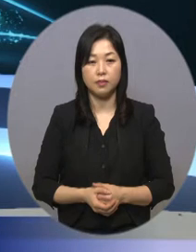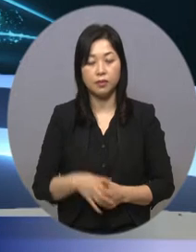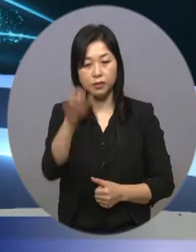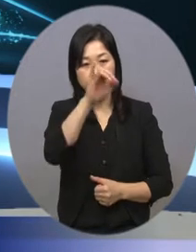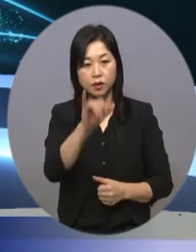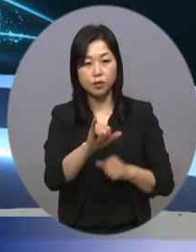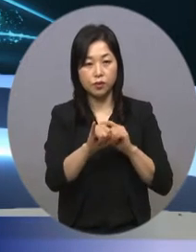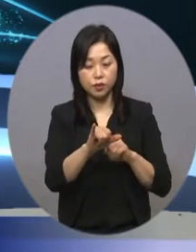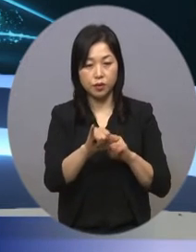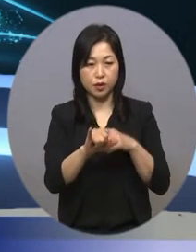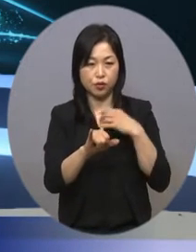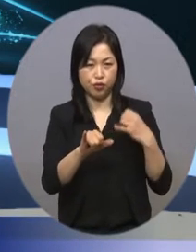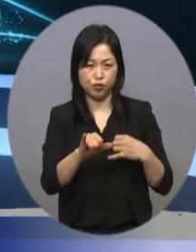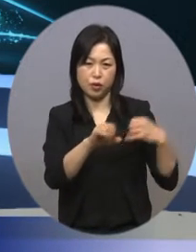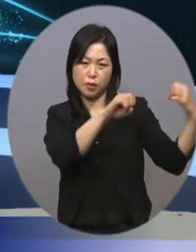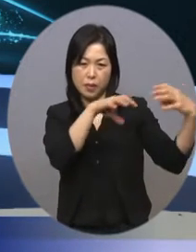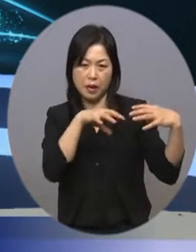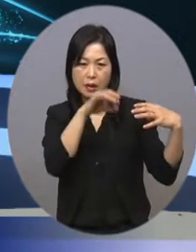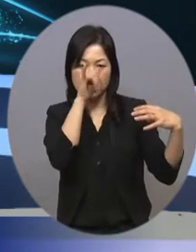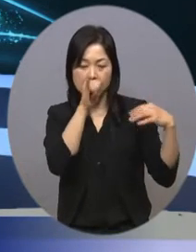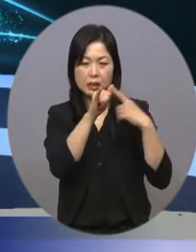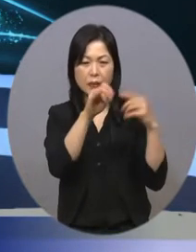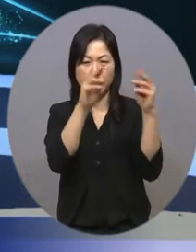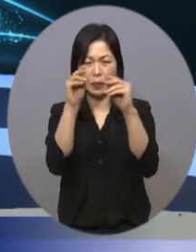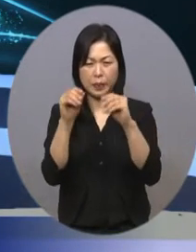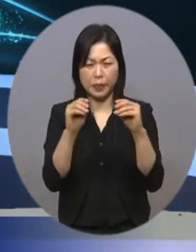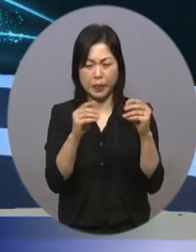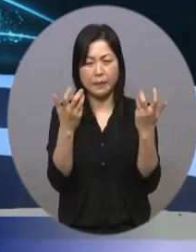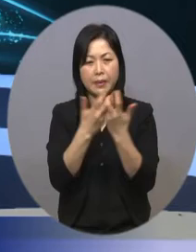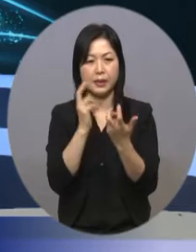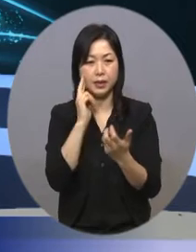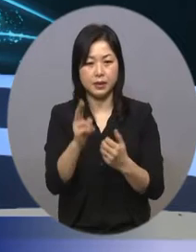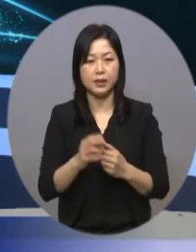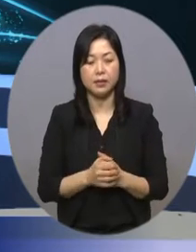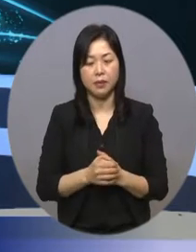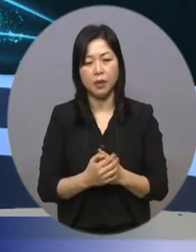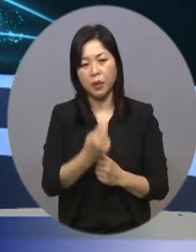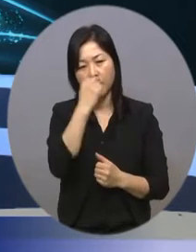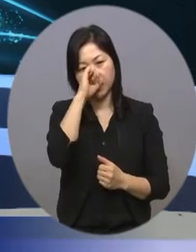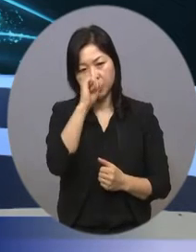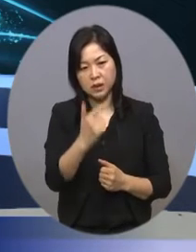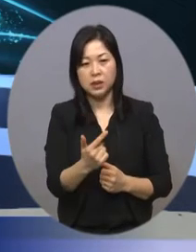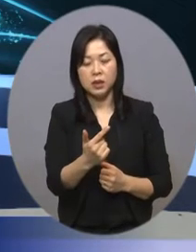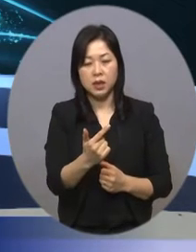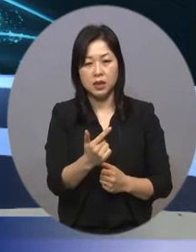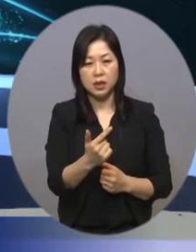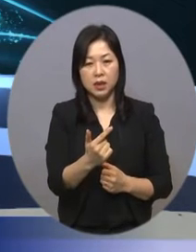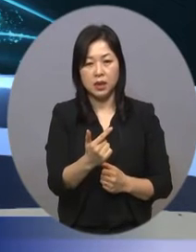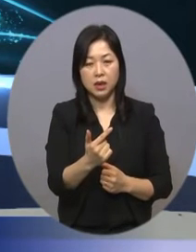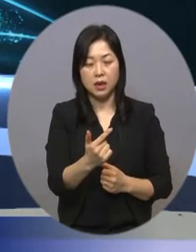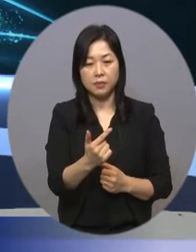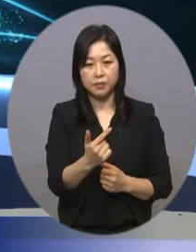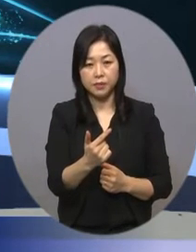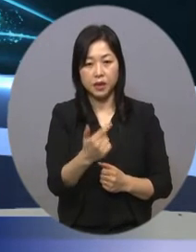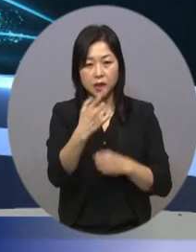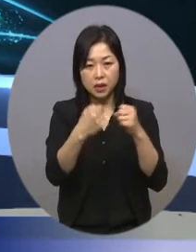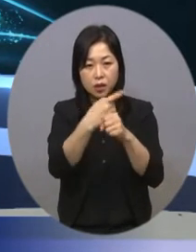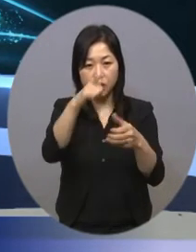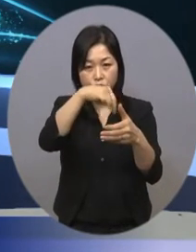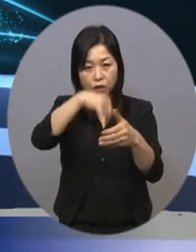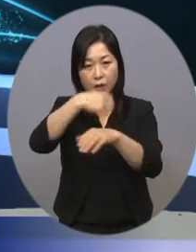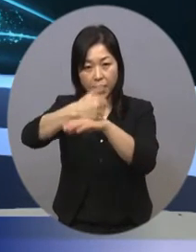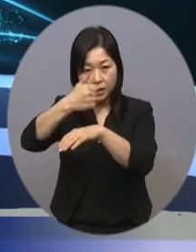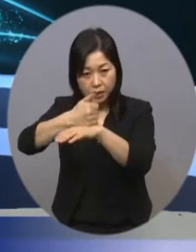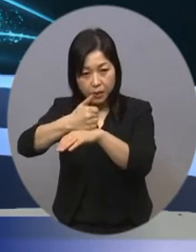전국이 중국발 스모그로 뒤덮여 미세먼지가 짙습니다. 대기질이 좋지 않은 데다 24절기 중 마지막